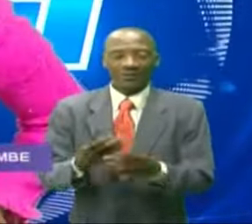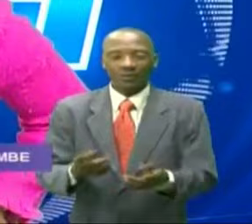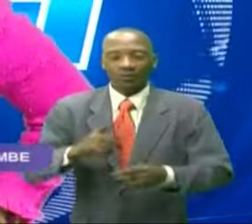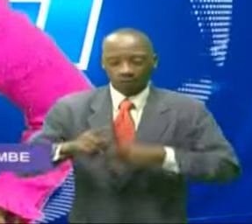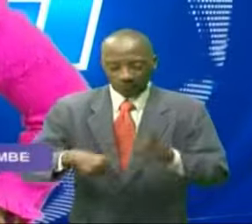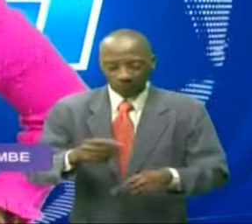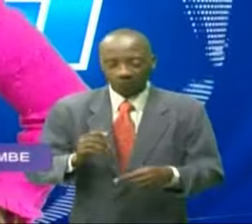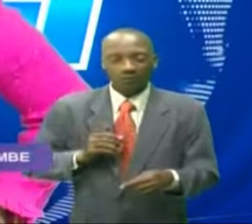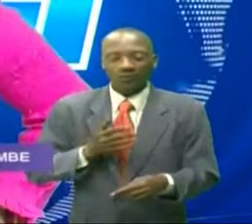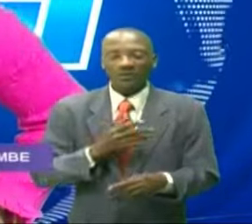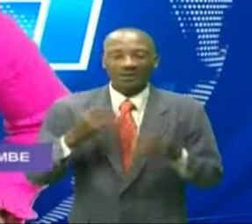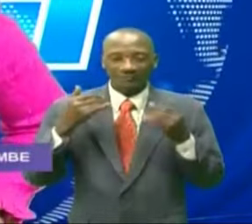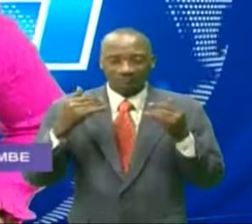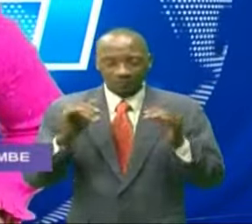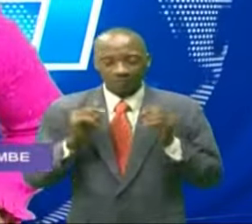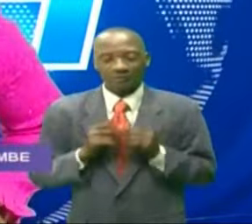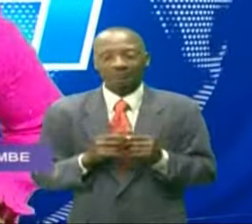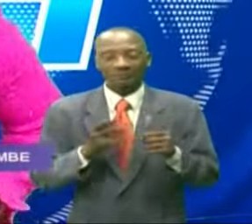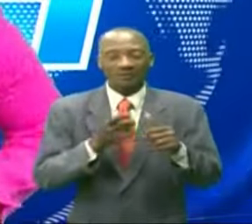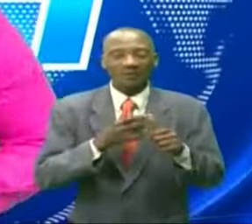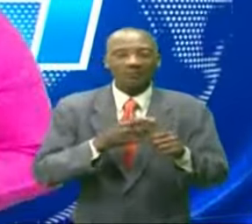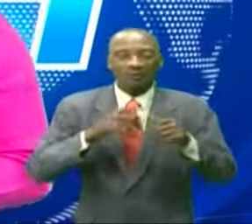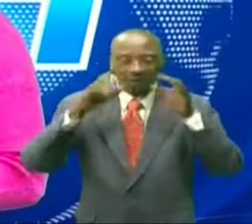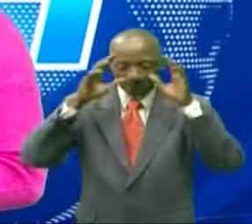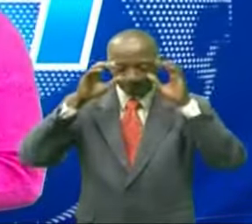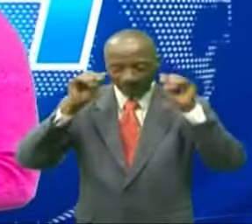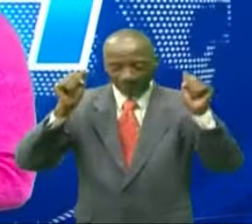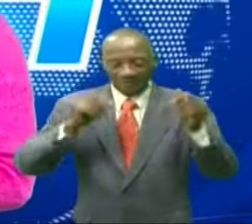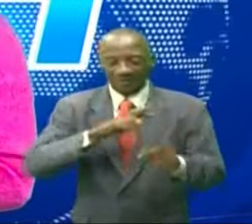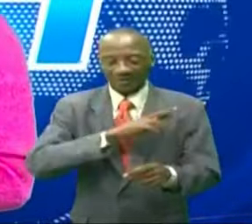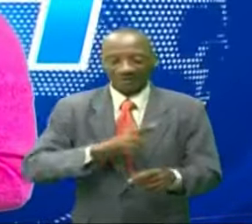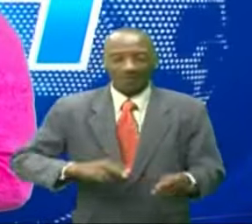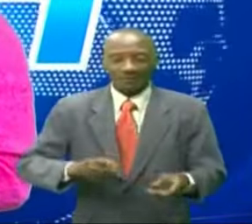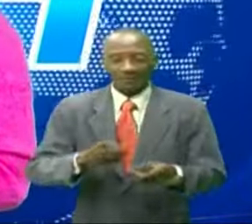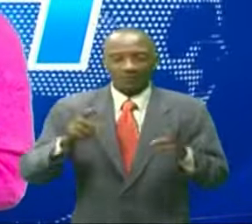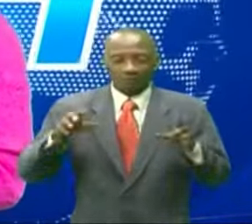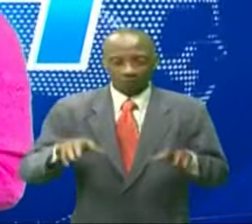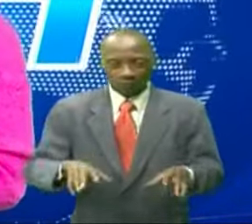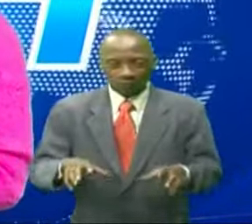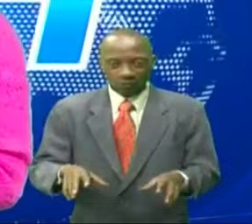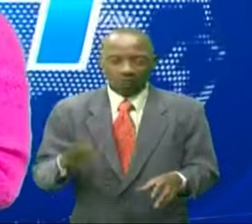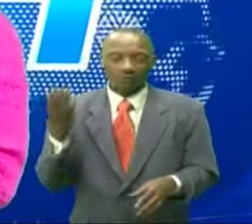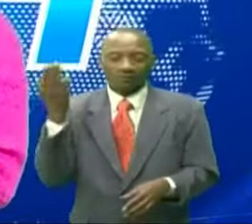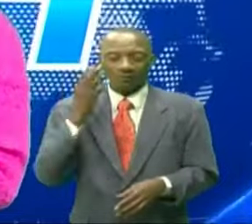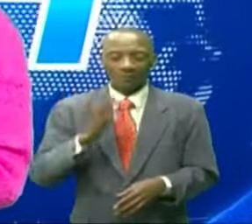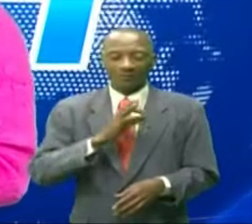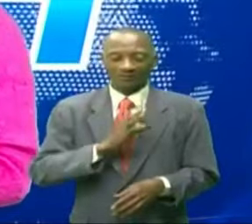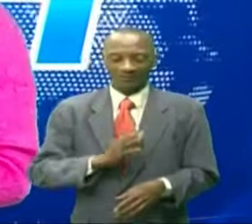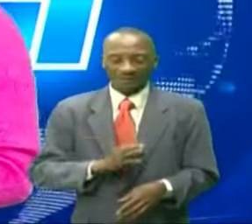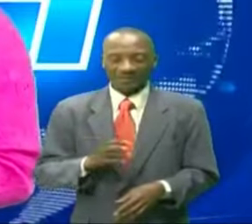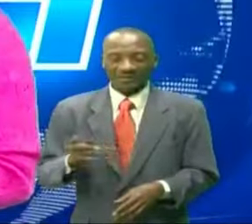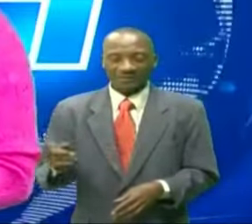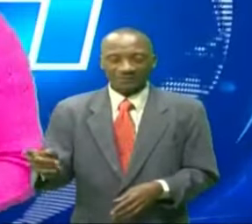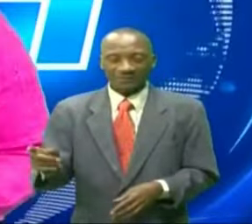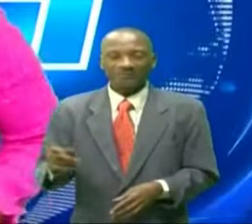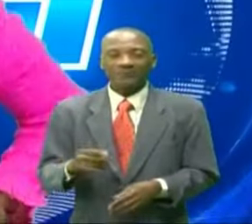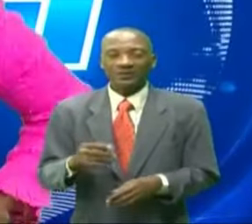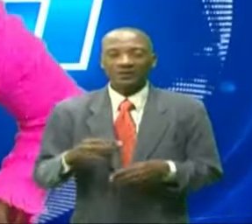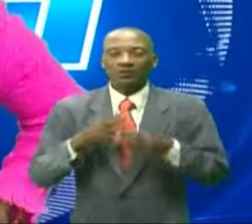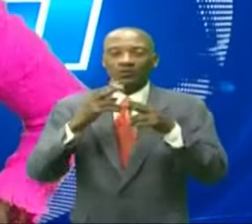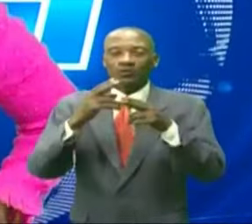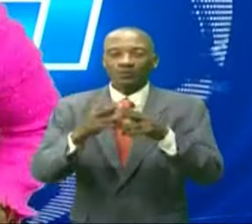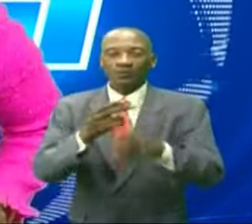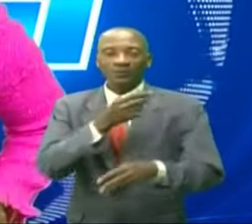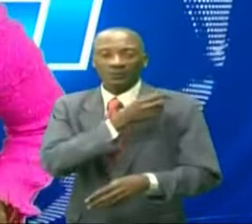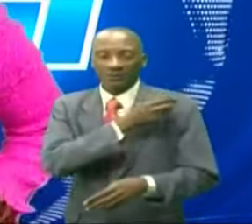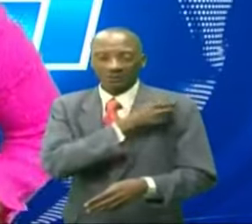journal. Le président de la République démocratique du Congo, Félix-Antoine Tshisekedi Tshilombo, vient d'être élevé au rang